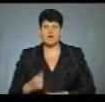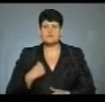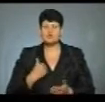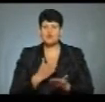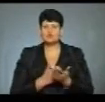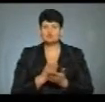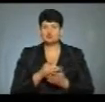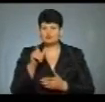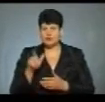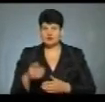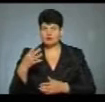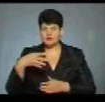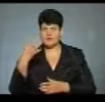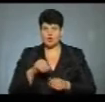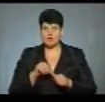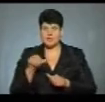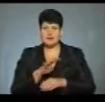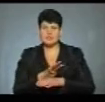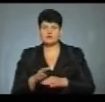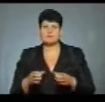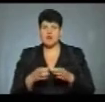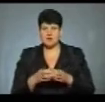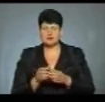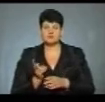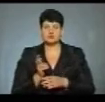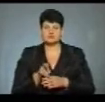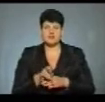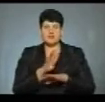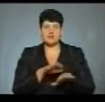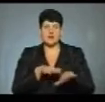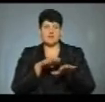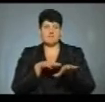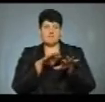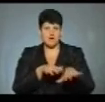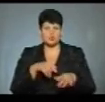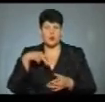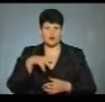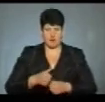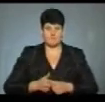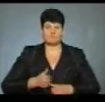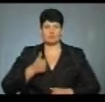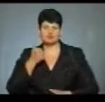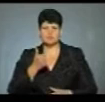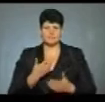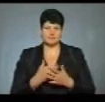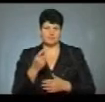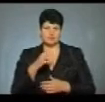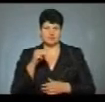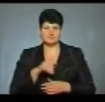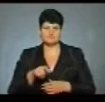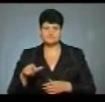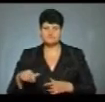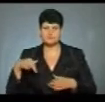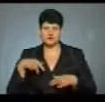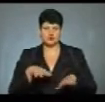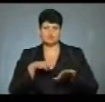Військовослужбовці 44-ї окремої артилерійської бригади вийшли на марш «Хода мужності» в Тернополі. Близько півтори тисячі армійців пройшли шеренгами